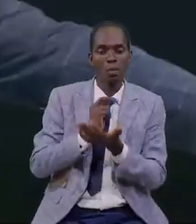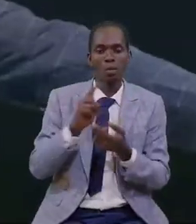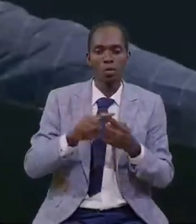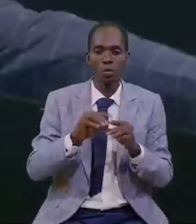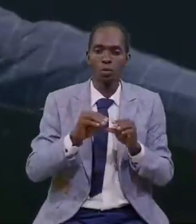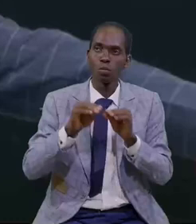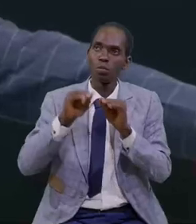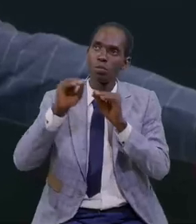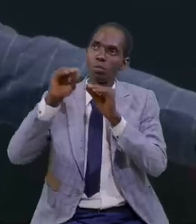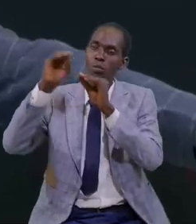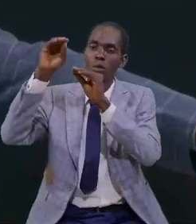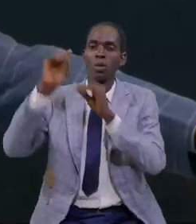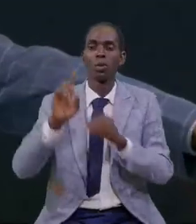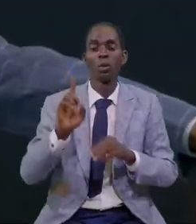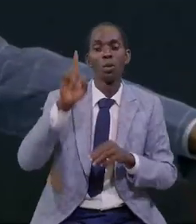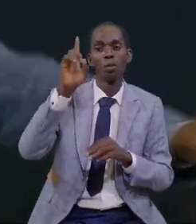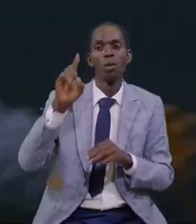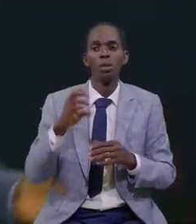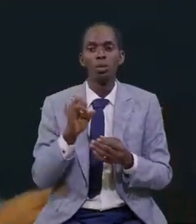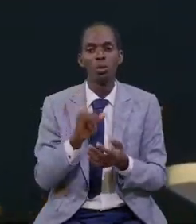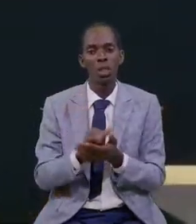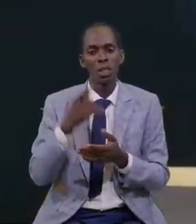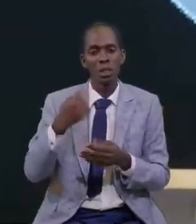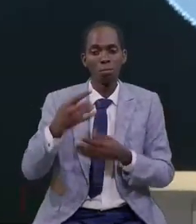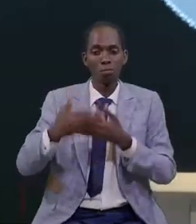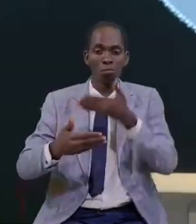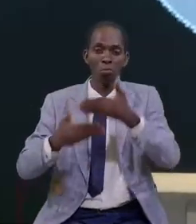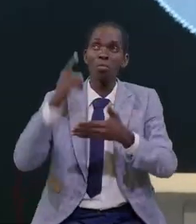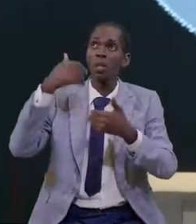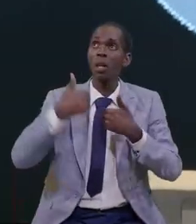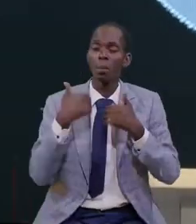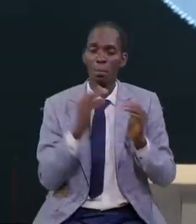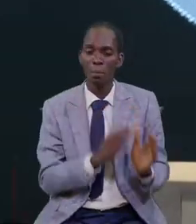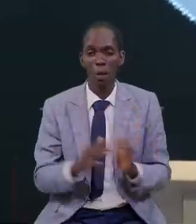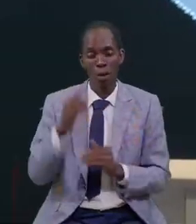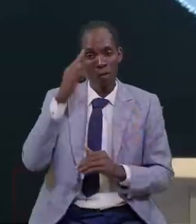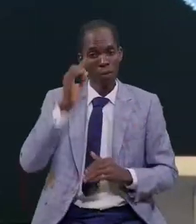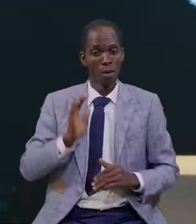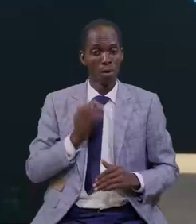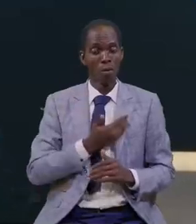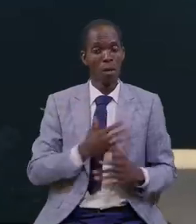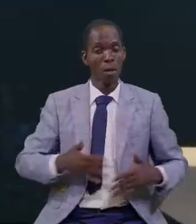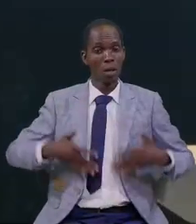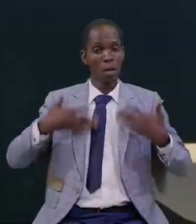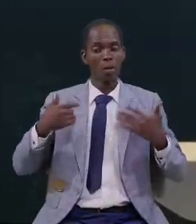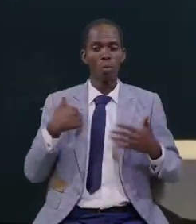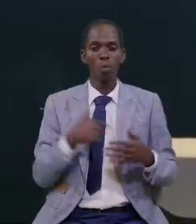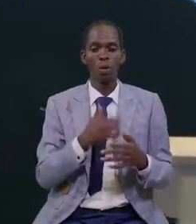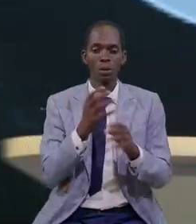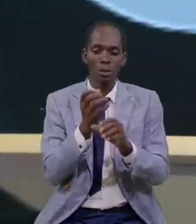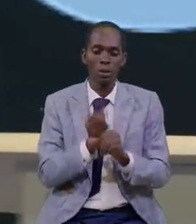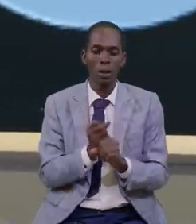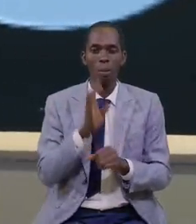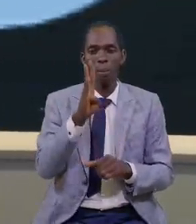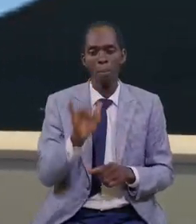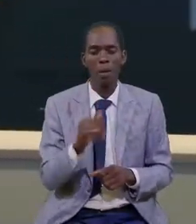aller de l'avant pour que le progrès qu'il a établi pour nos vies que nous puiss l'avir par l'esprit voyons